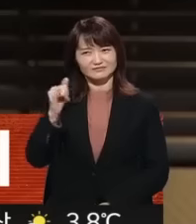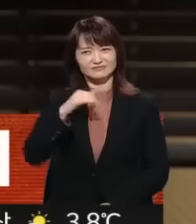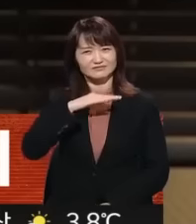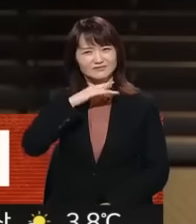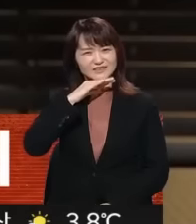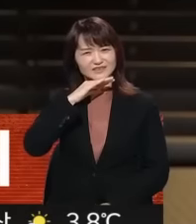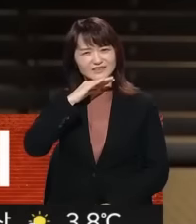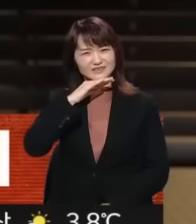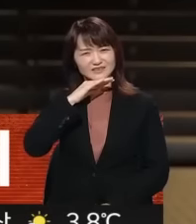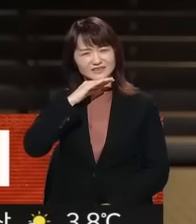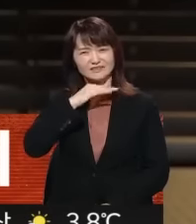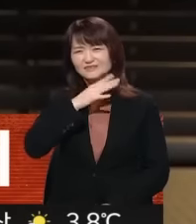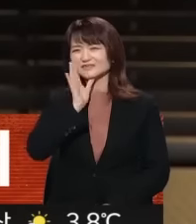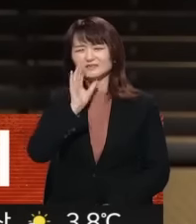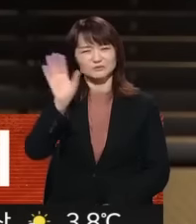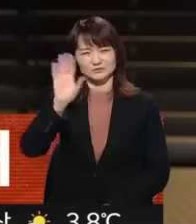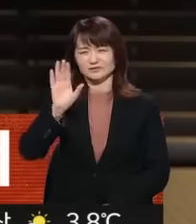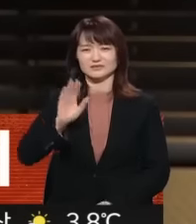보이지도 않고 뭐